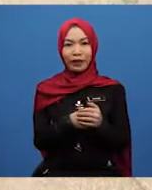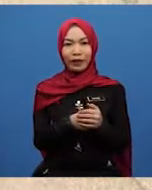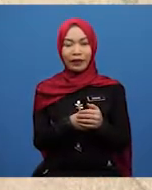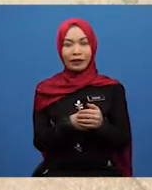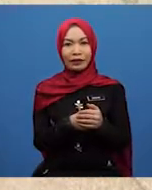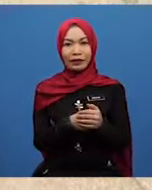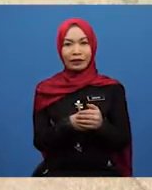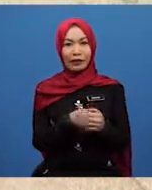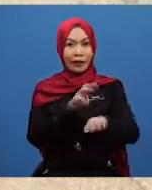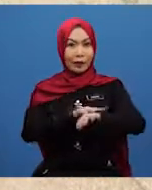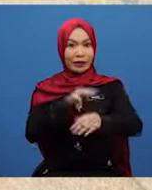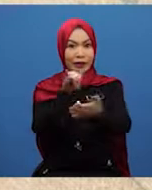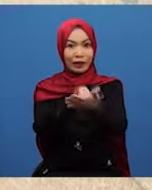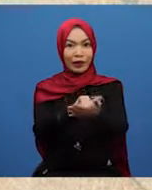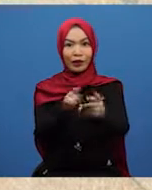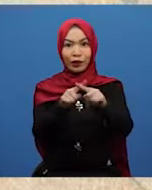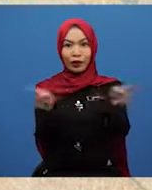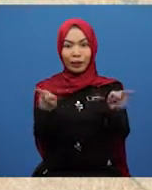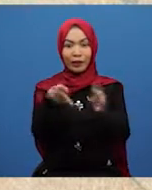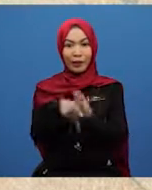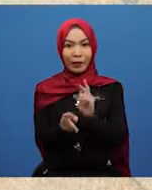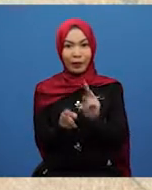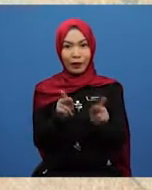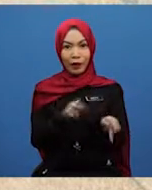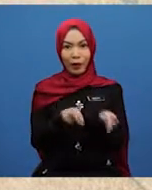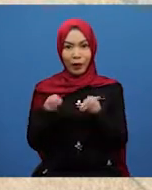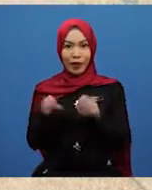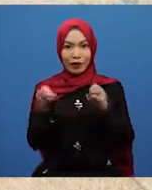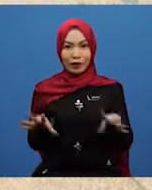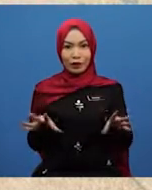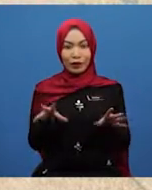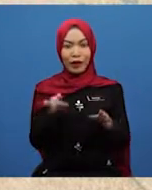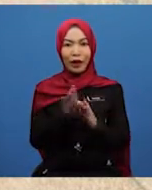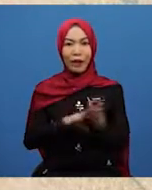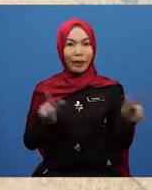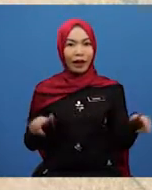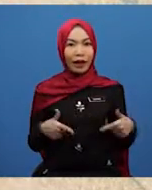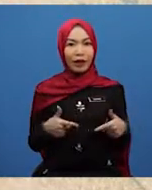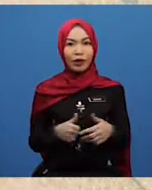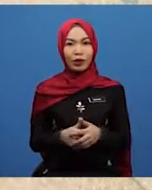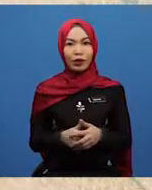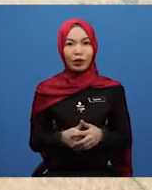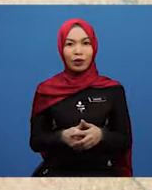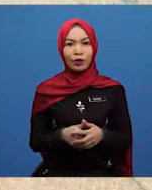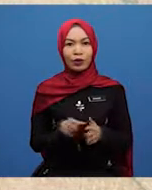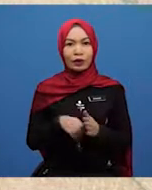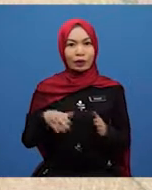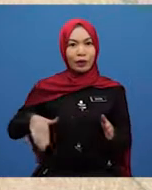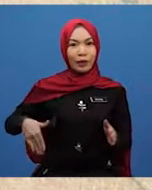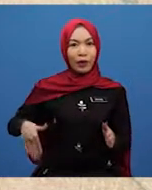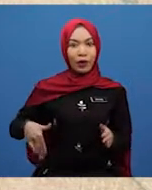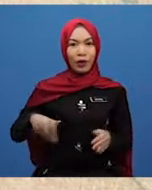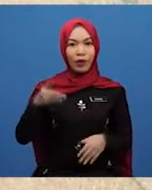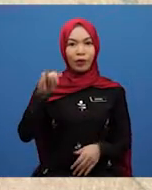gitu perubahan telah berlaku seiring dengan kemasukan dan perluasan pose dinasti pelukis Rawa dan